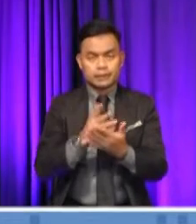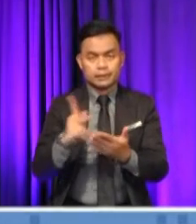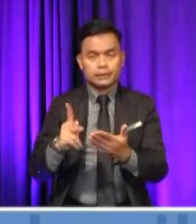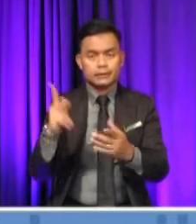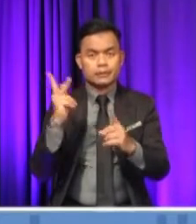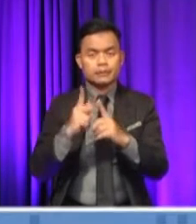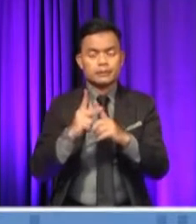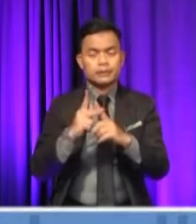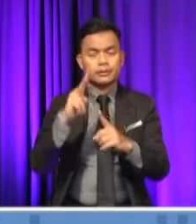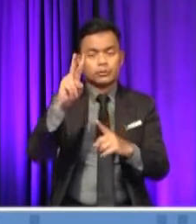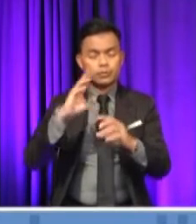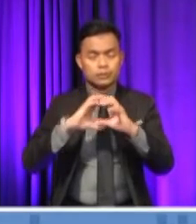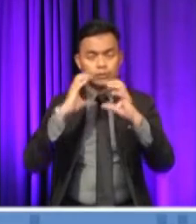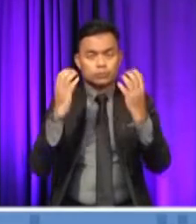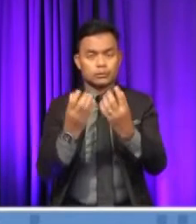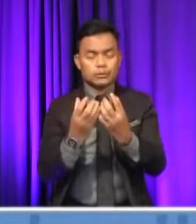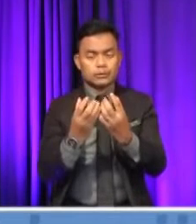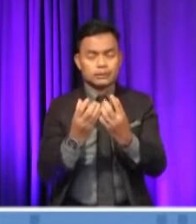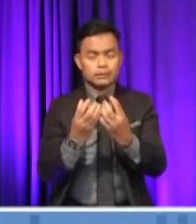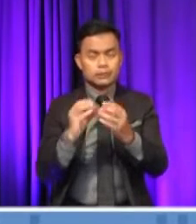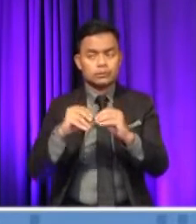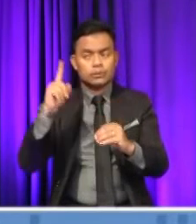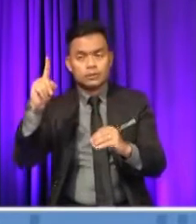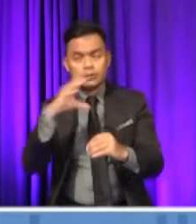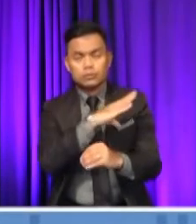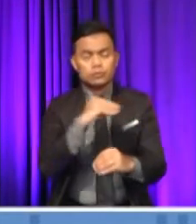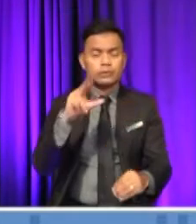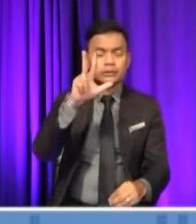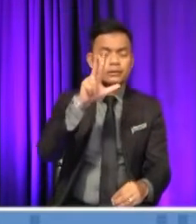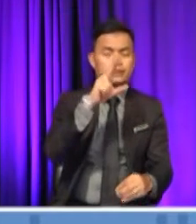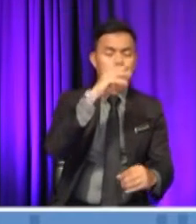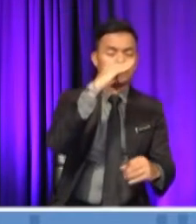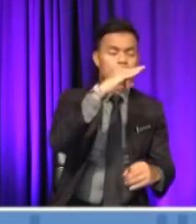kumpulan. Motor fasa tunggal dan motor 3 fasa. Betul tak?